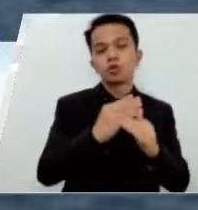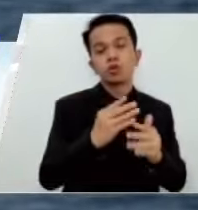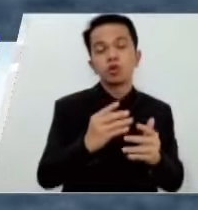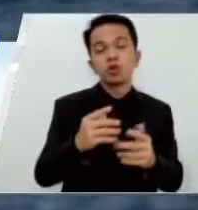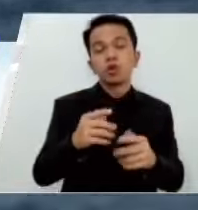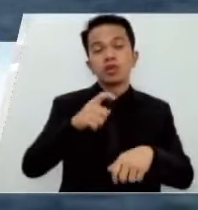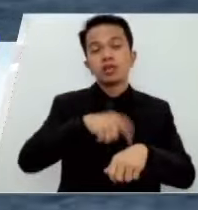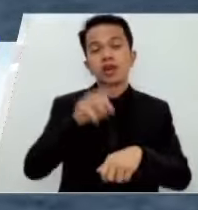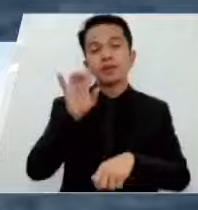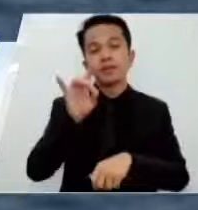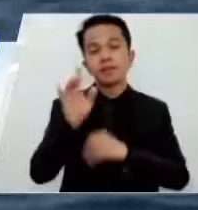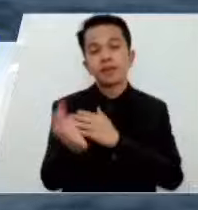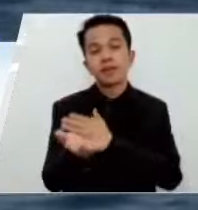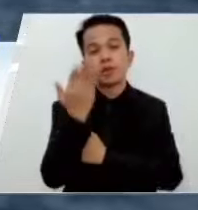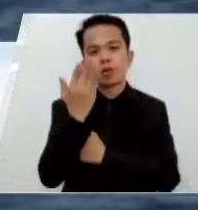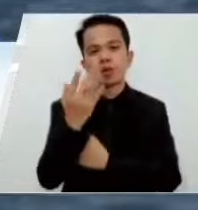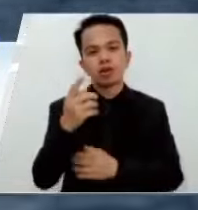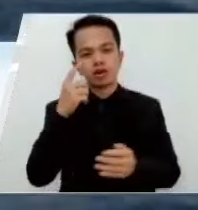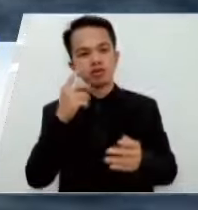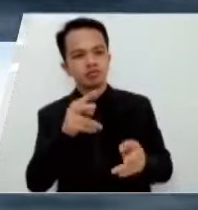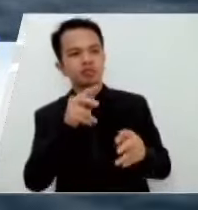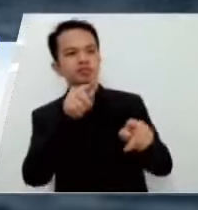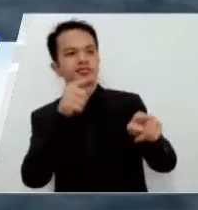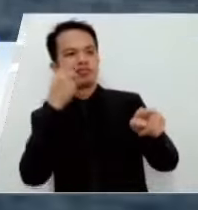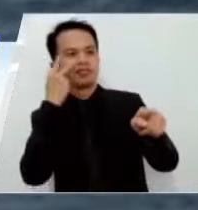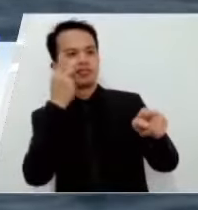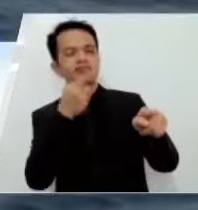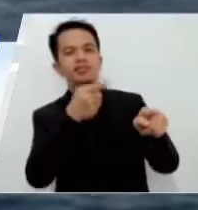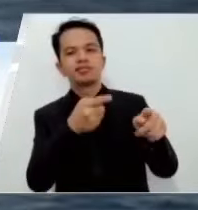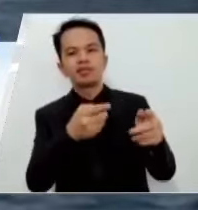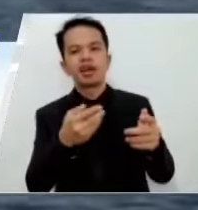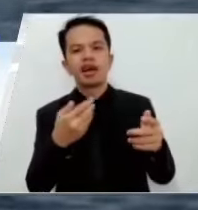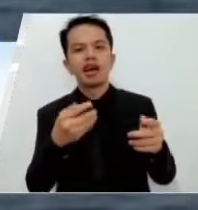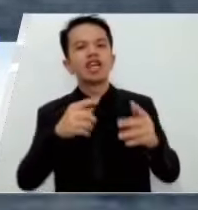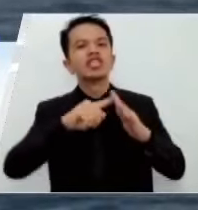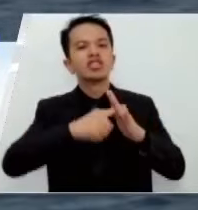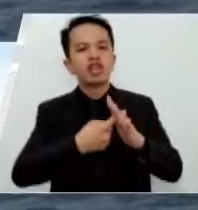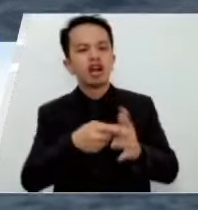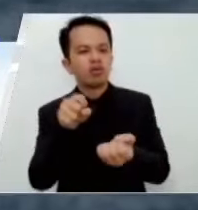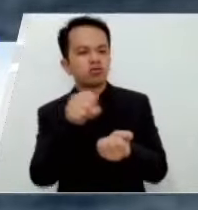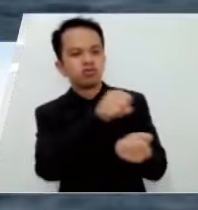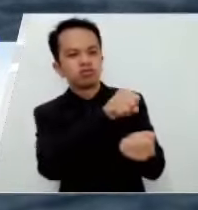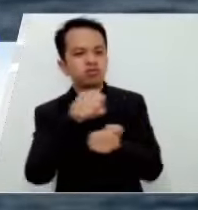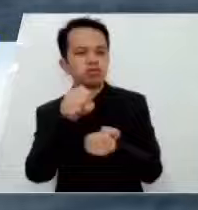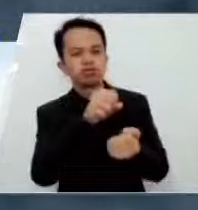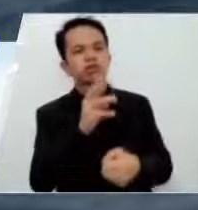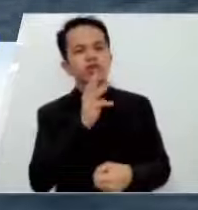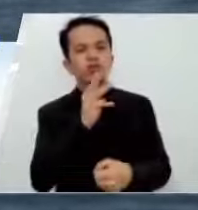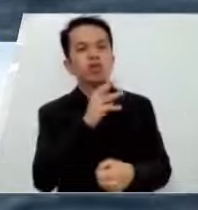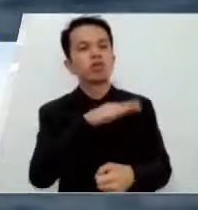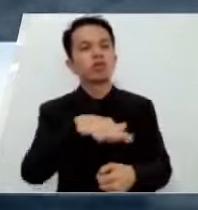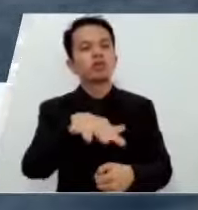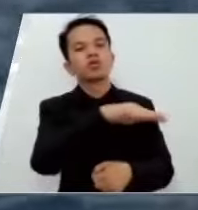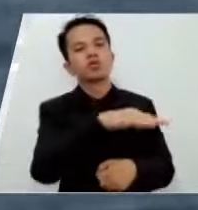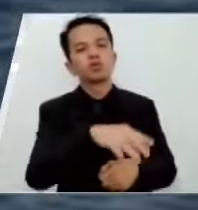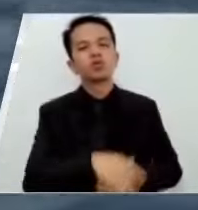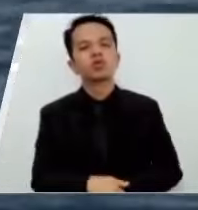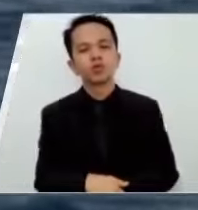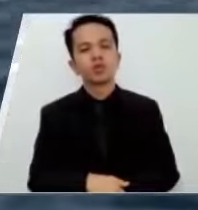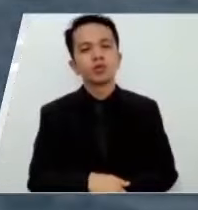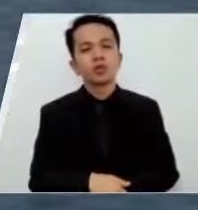umaga, tanaw na mga barko ng Coast Guard nang simula ng bombahin ng tubig ang Unaiza May 4. At first, by 8